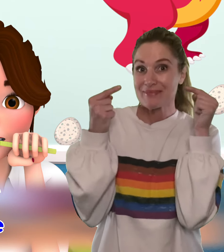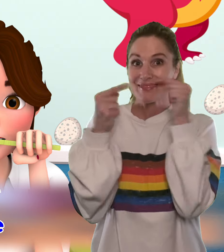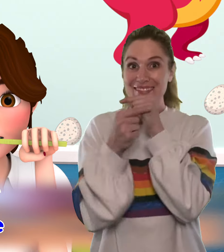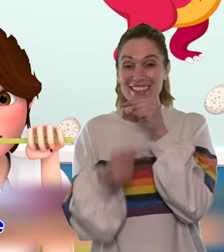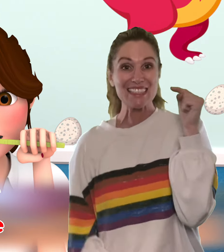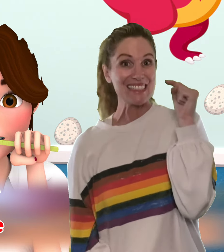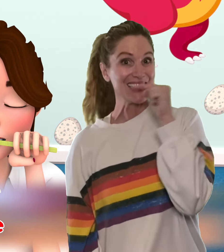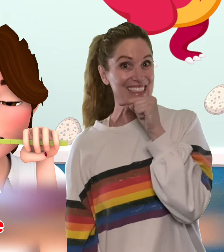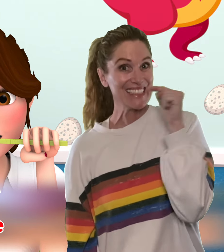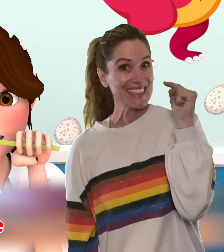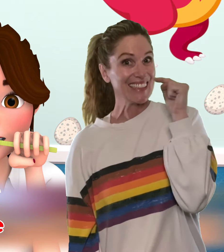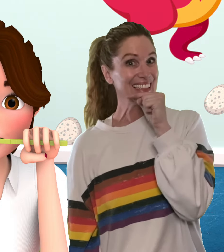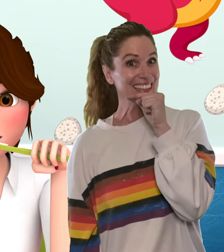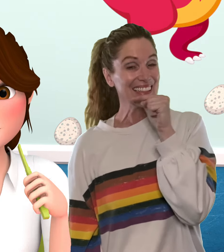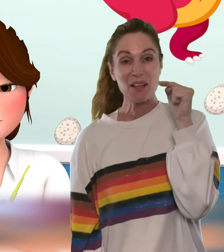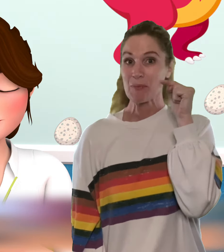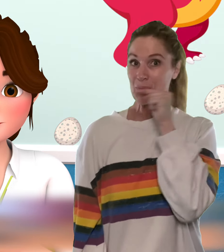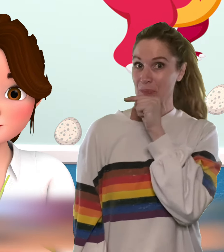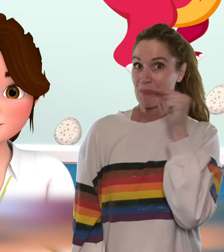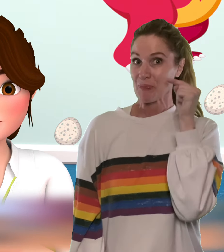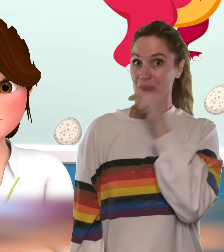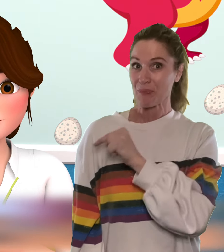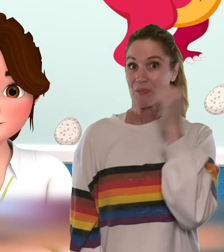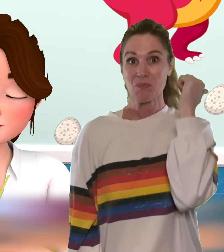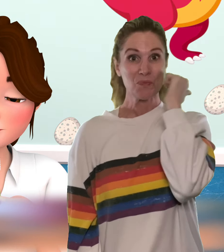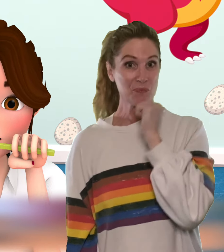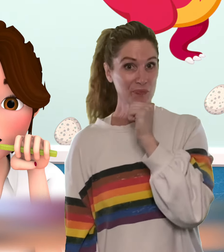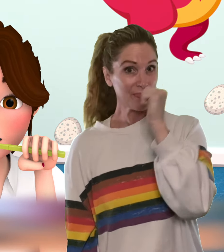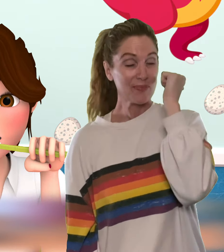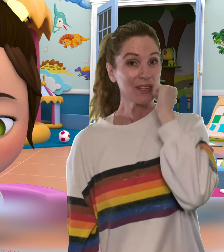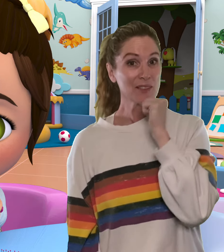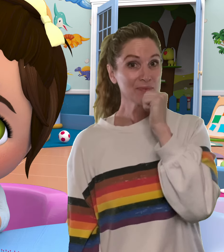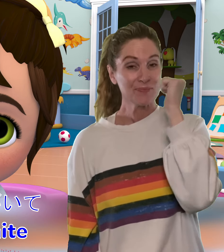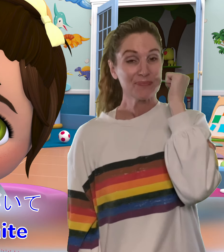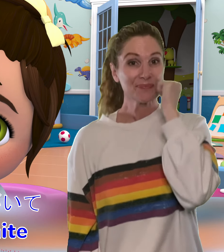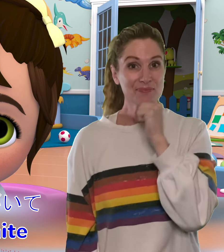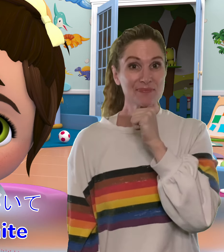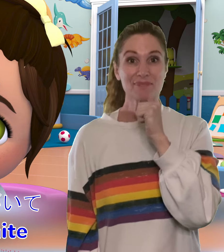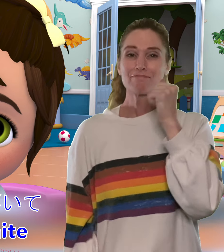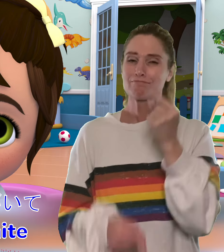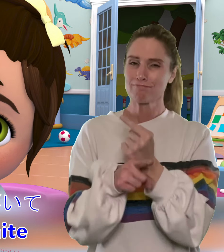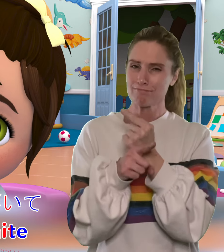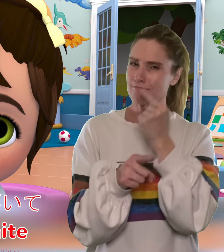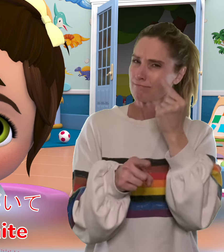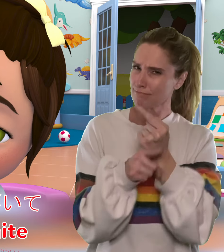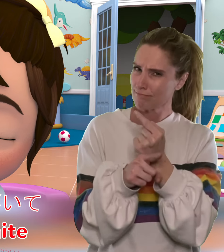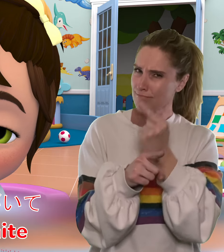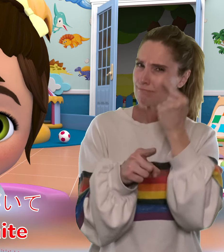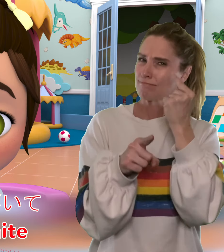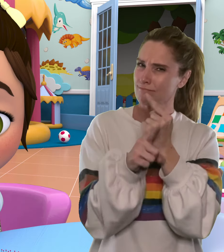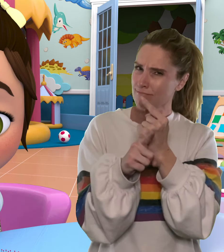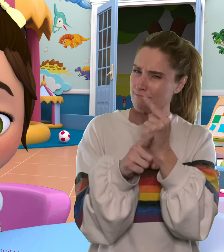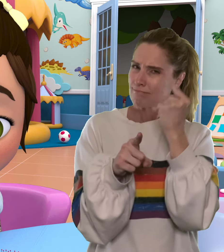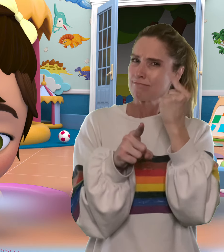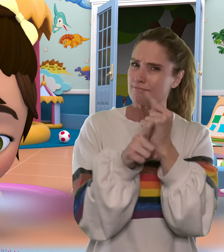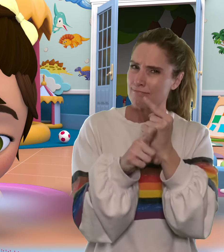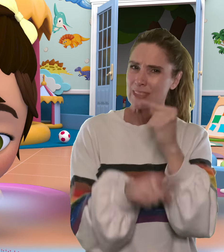歯を磨いて毎日ねちゃんとちゃんと磨い